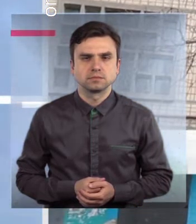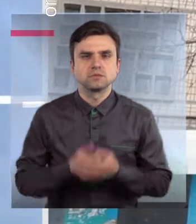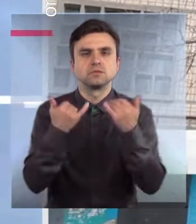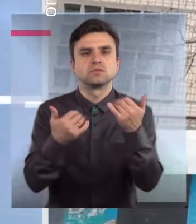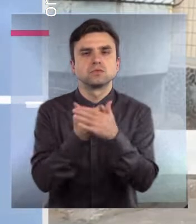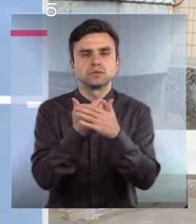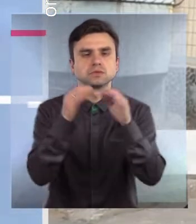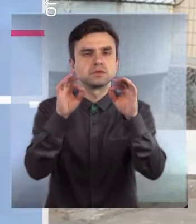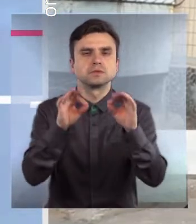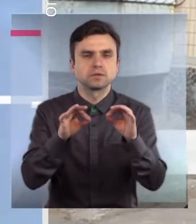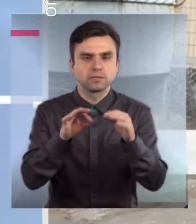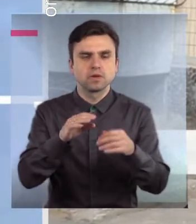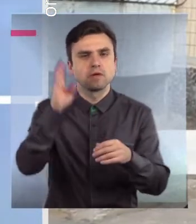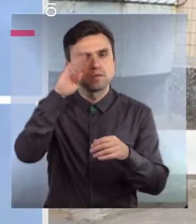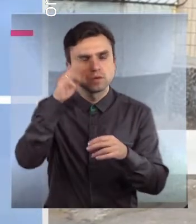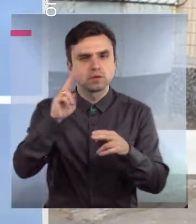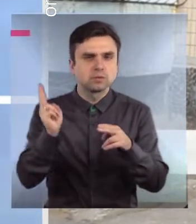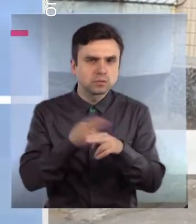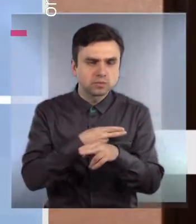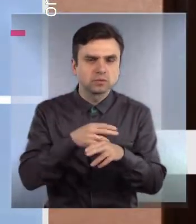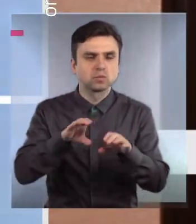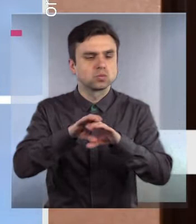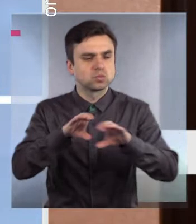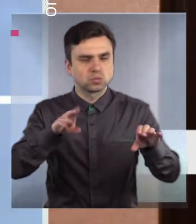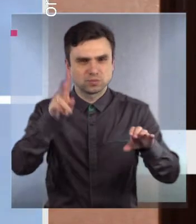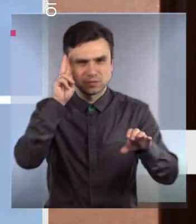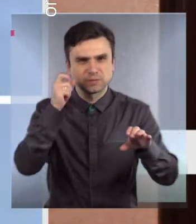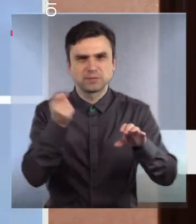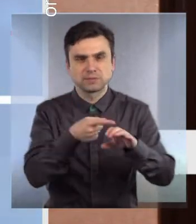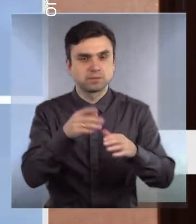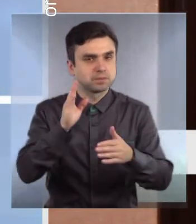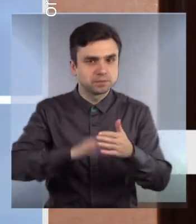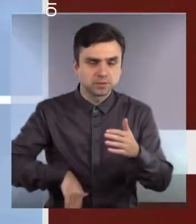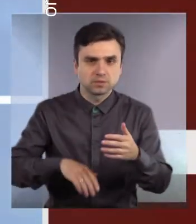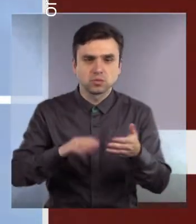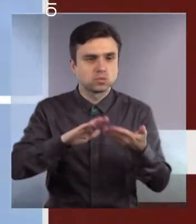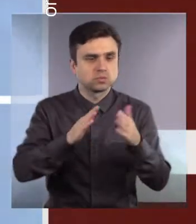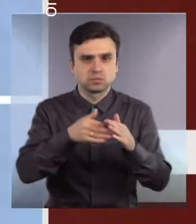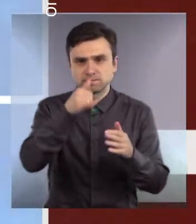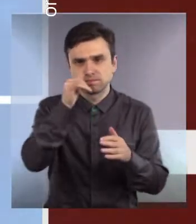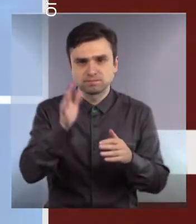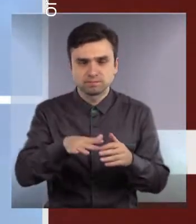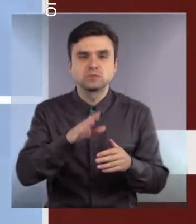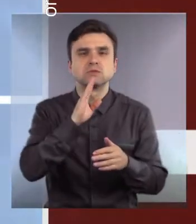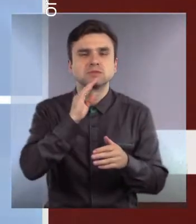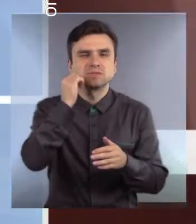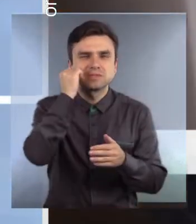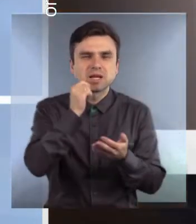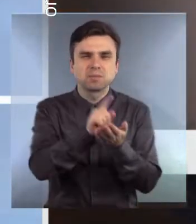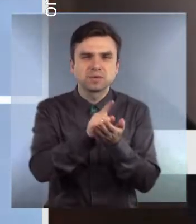Сьогодні у випуску – без води, каналізації та інших необхідних умов. Про пенсіонерку, яка живе у квартирі, наче